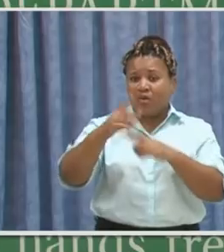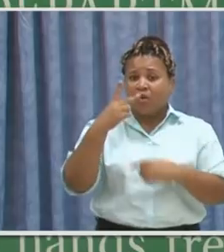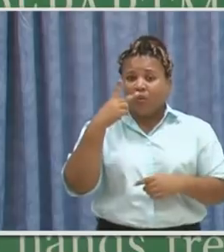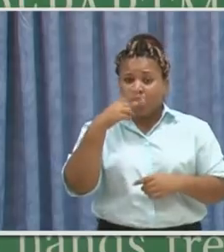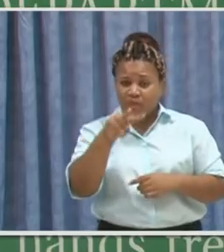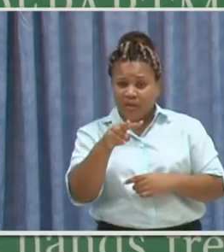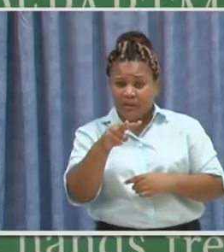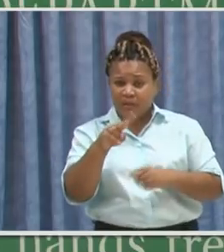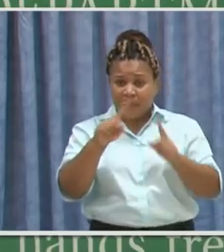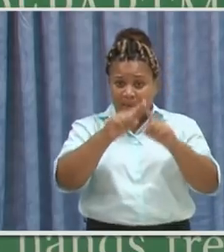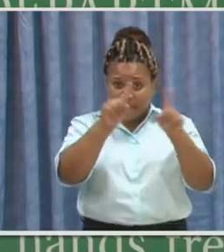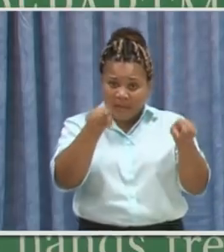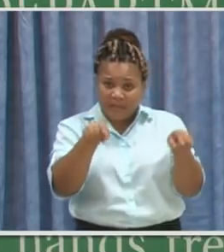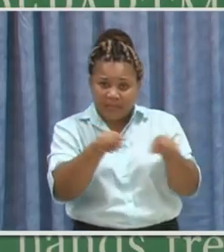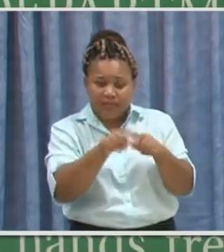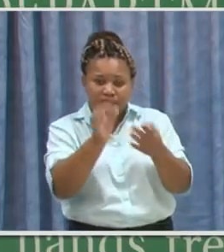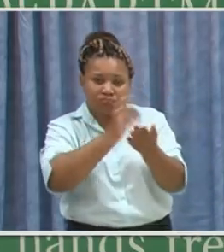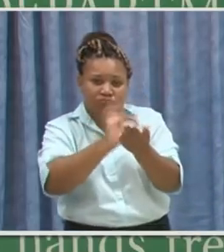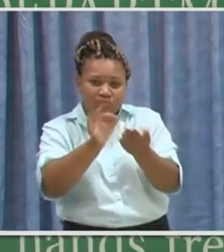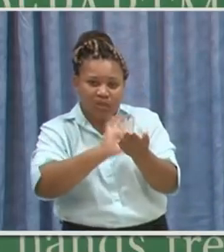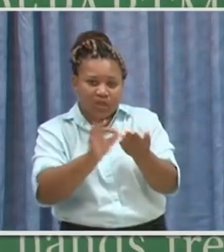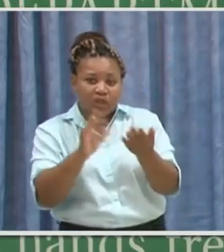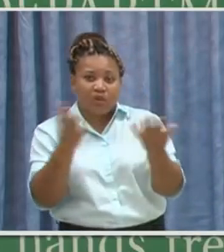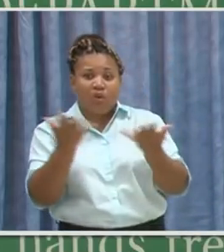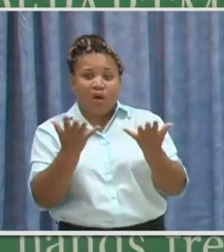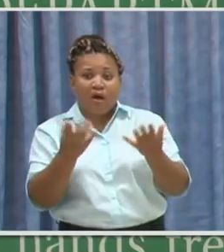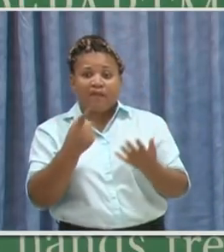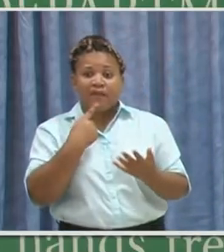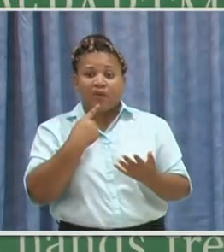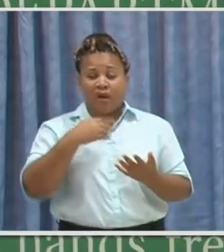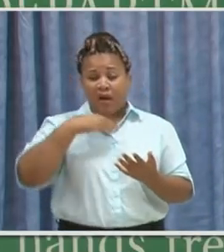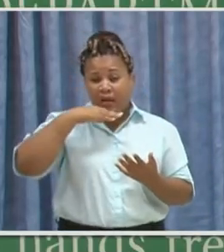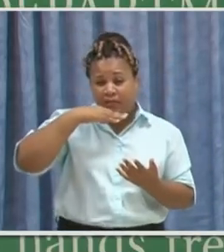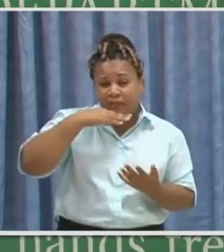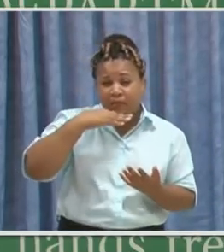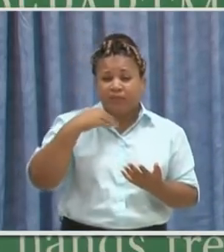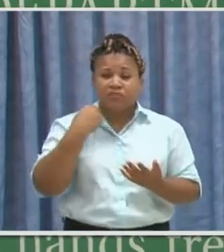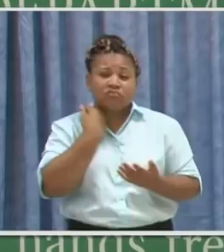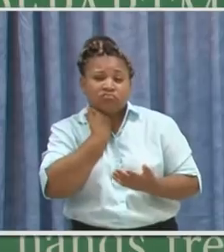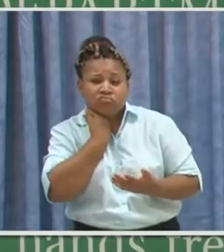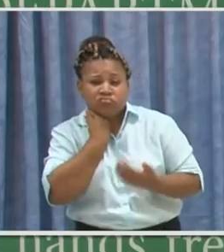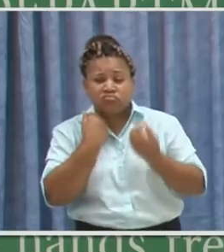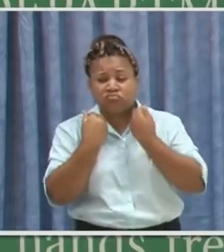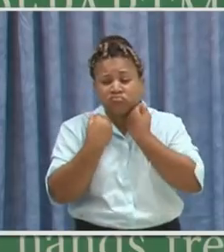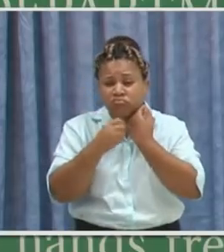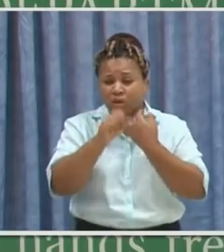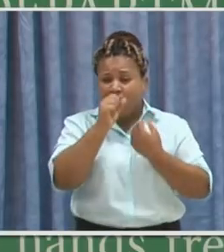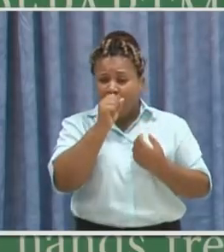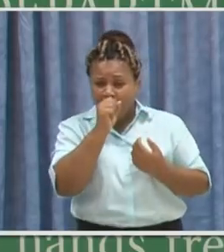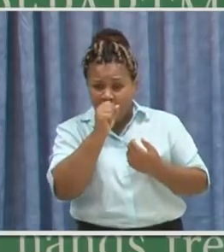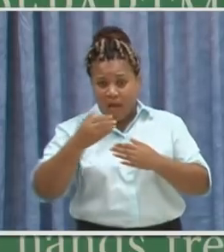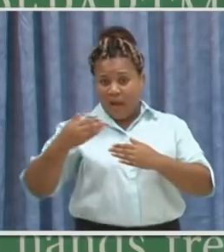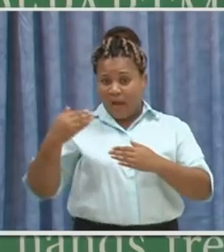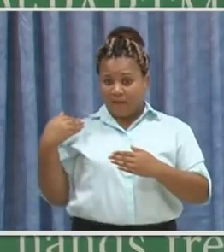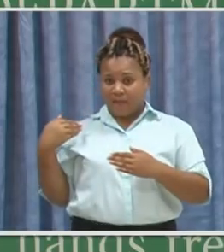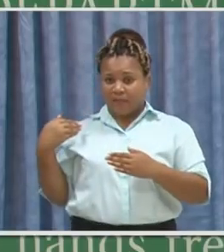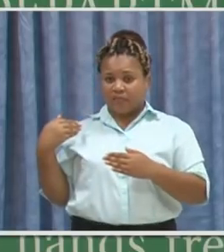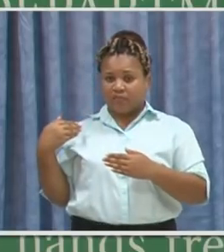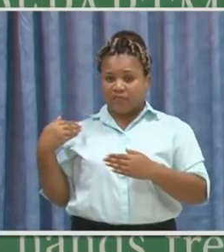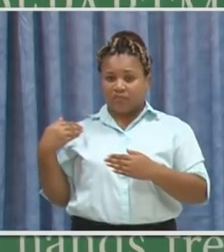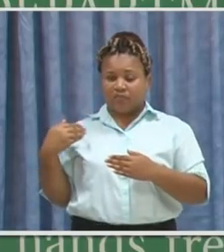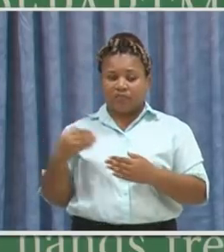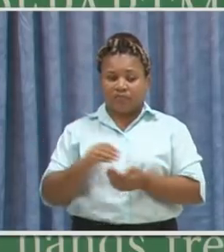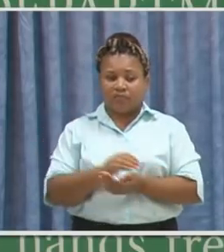zin il pas pour like an open sky pour tout ça qui est venu il pour une façon contrôlée pour un travel